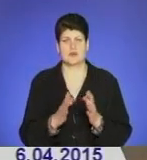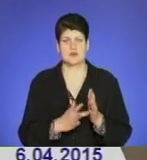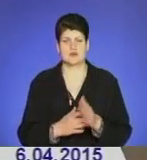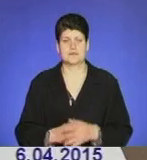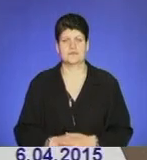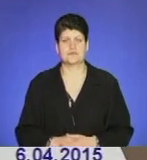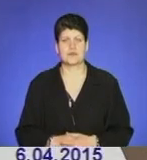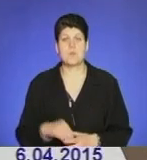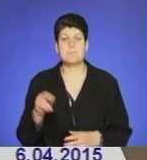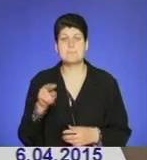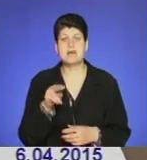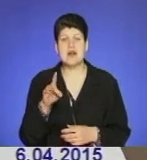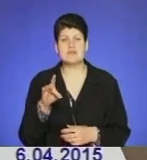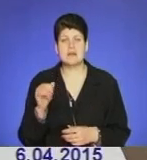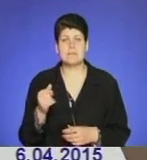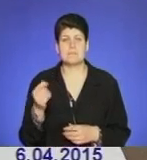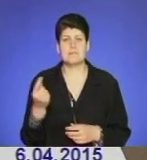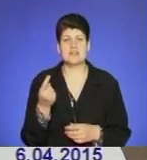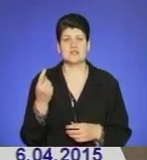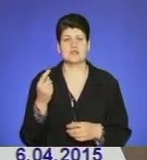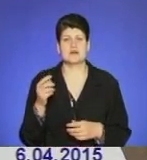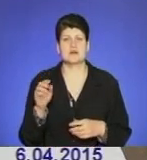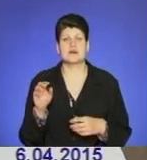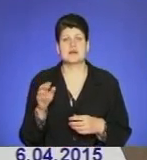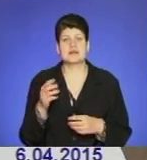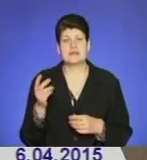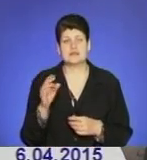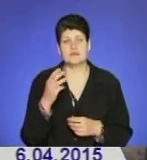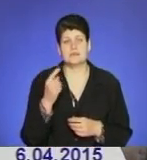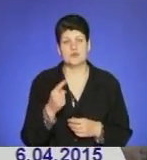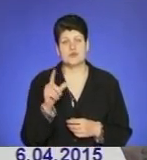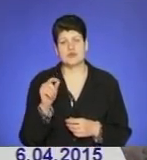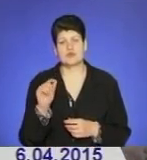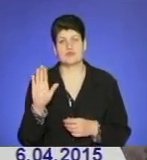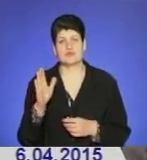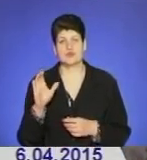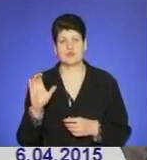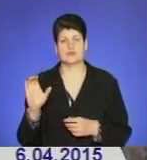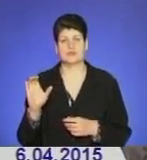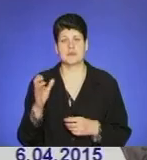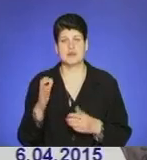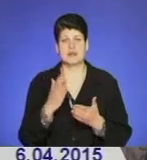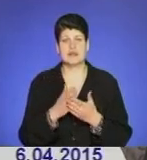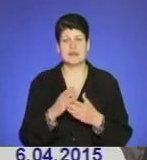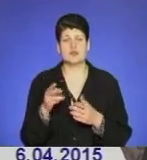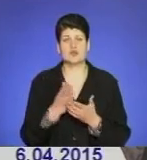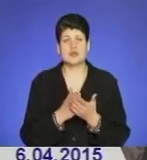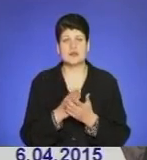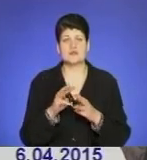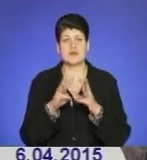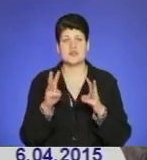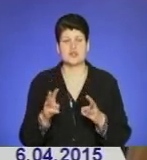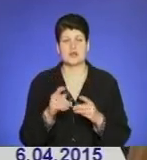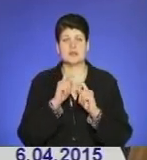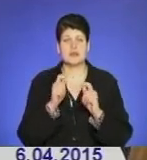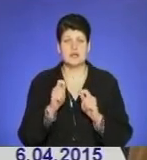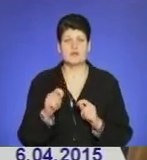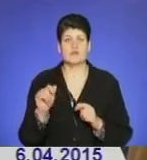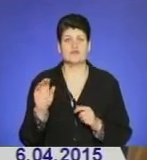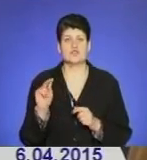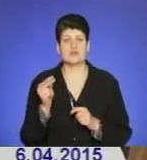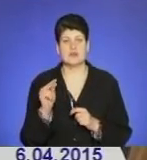У православ'ї в перші три дні Страсної Седмиці відбувається літургія передосвячених дарів. У Великий Четвер і Велику Суботу –